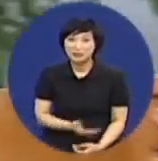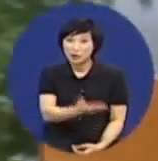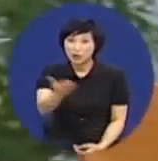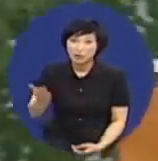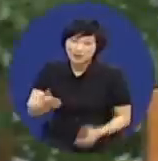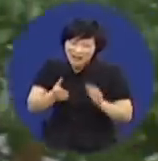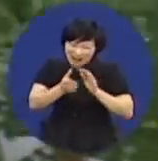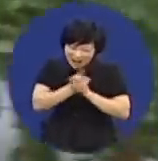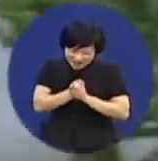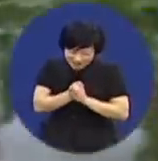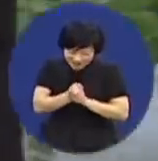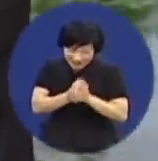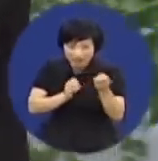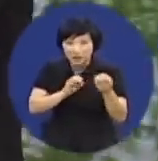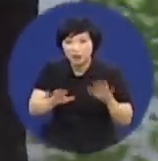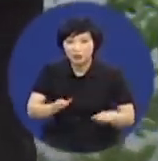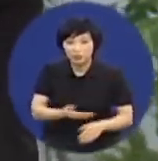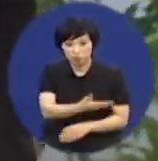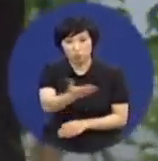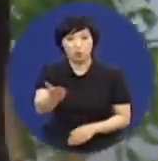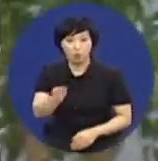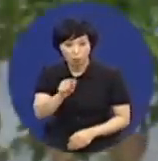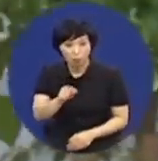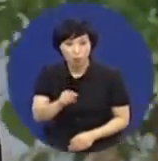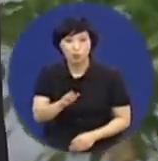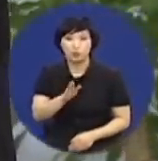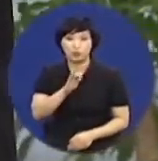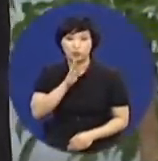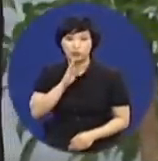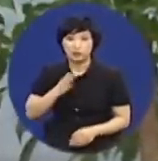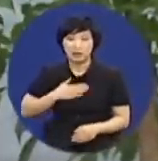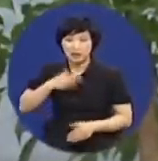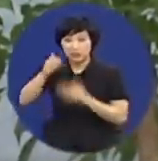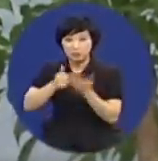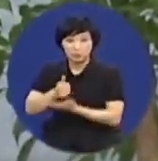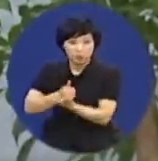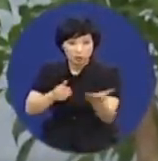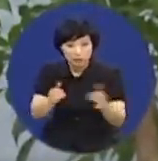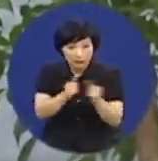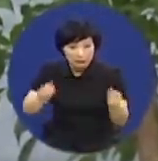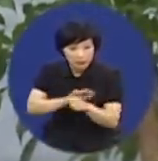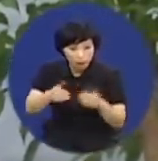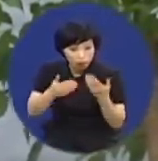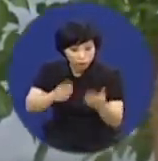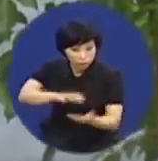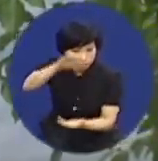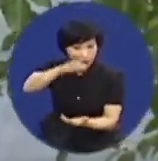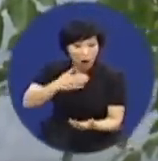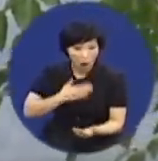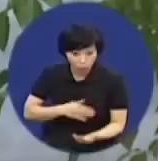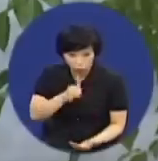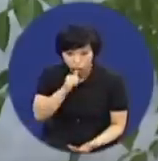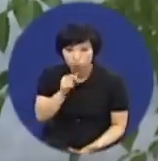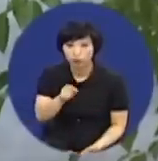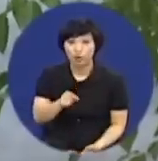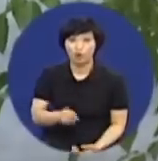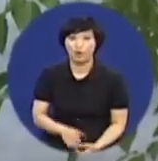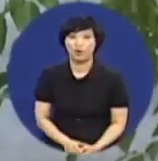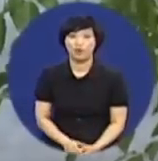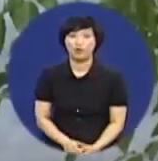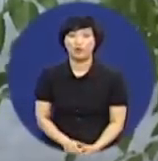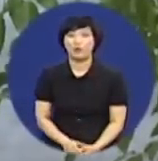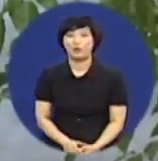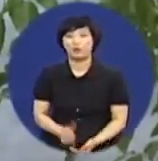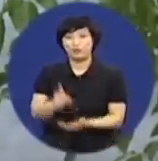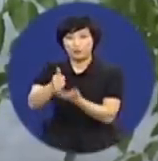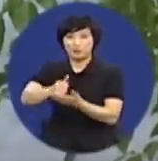う。皆さんがアーメンと言うとき、あなたは私の愛の量を知っているんだねと思うで